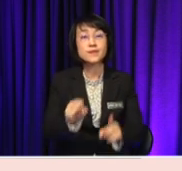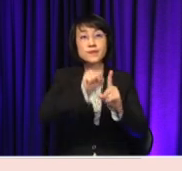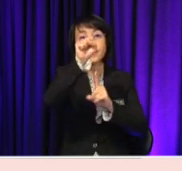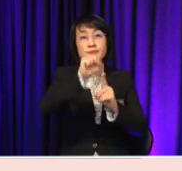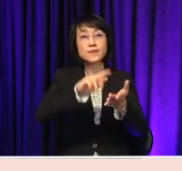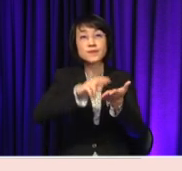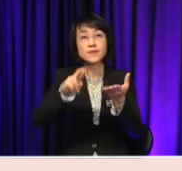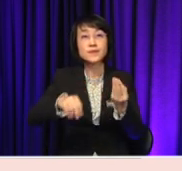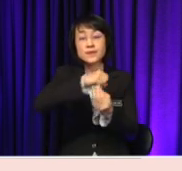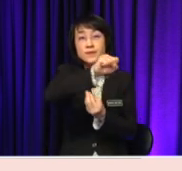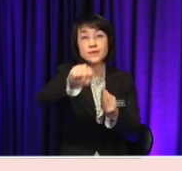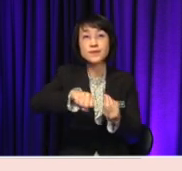18 derajat Celcius